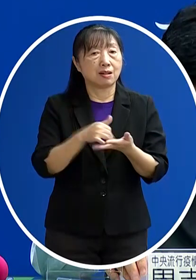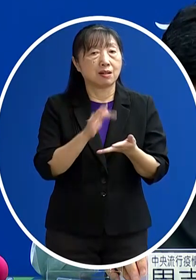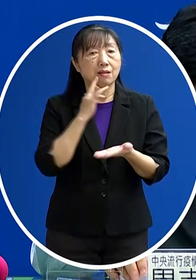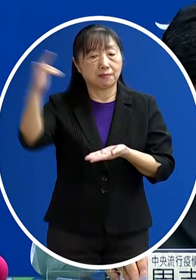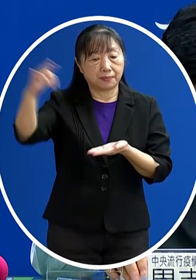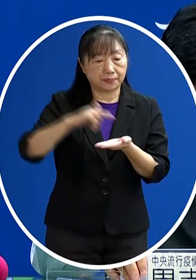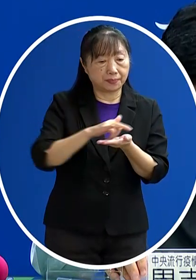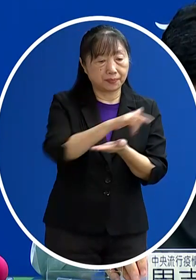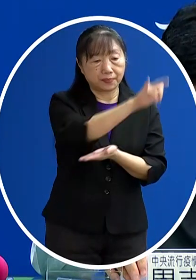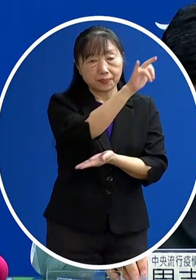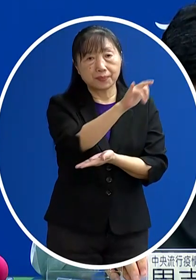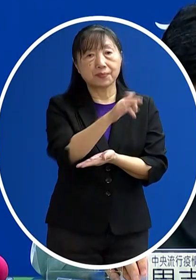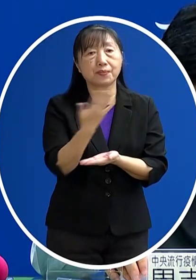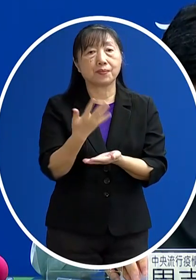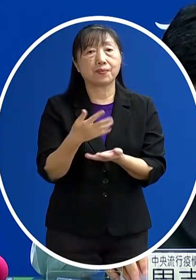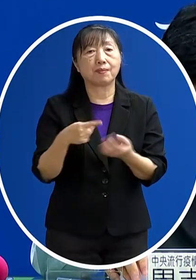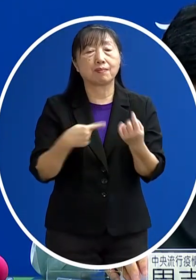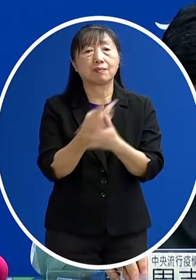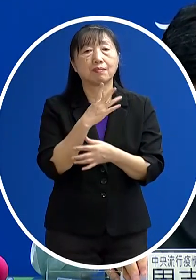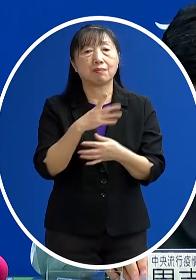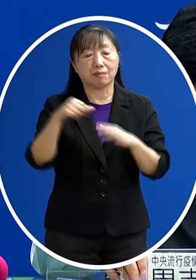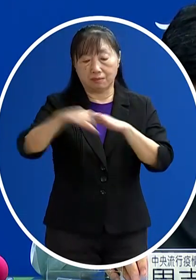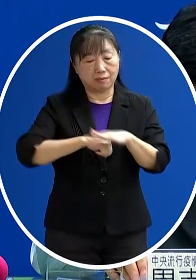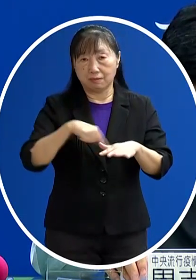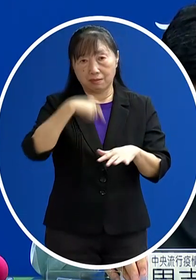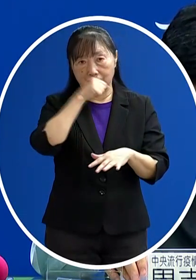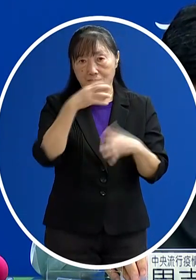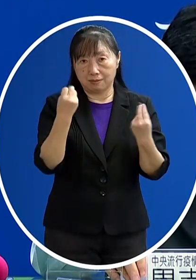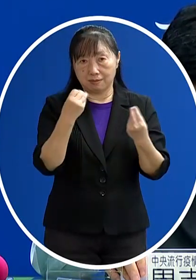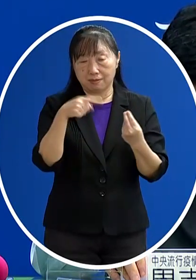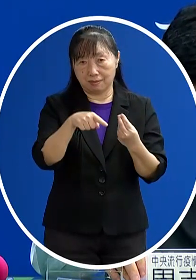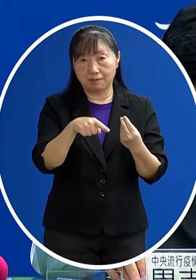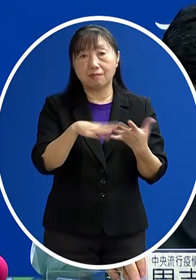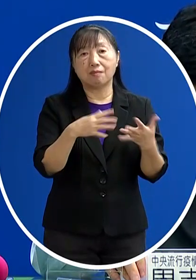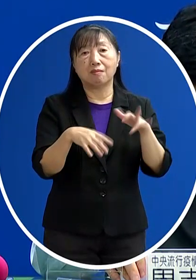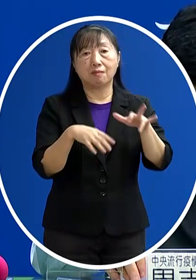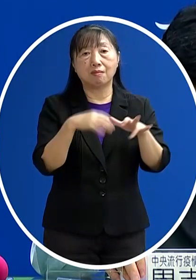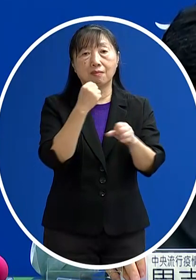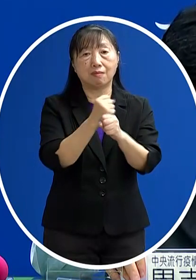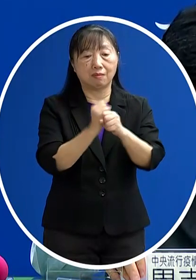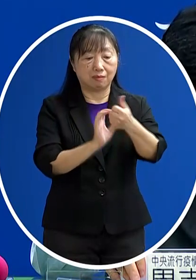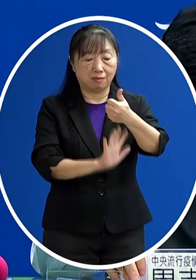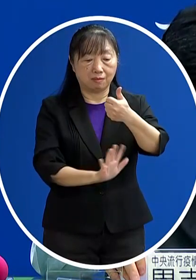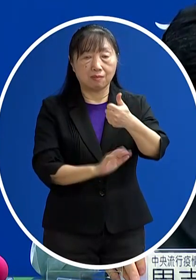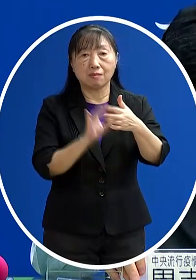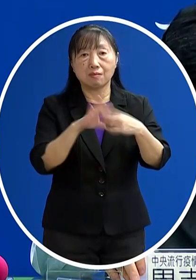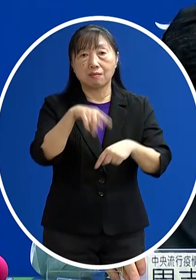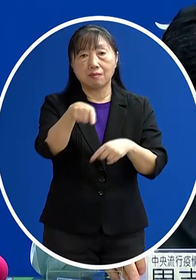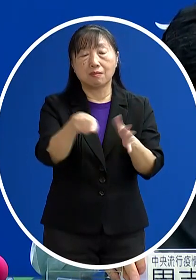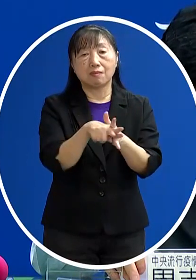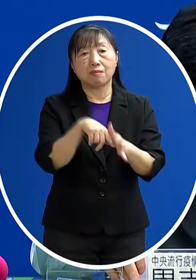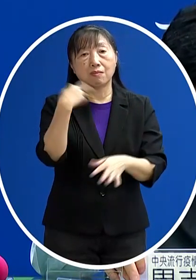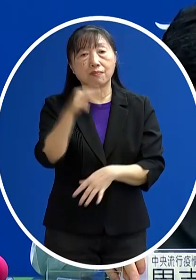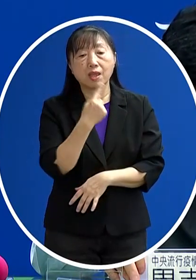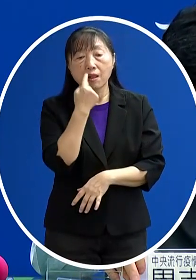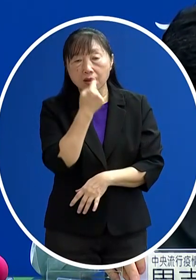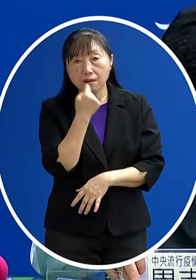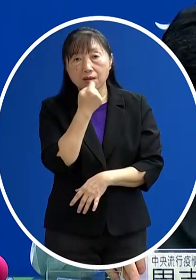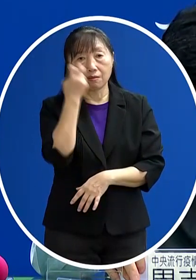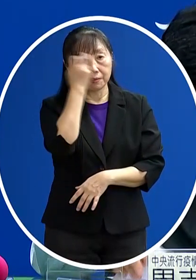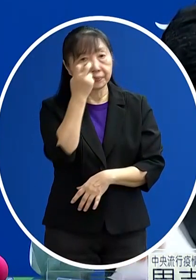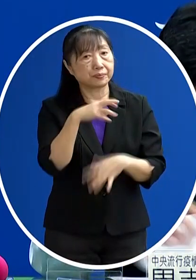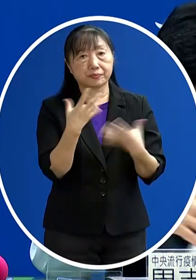境不入境的這樣的一個機組員或乘客所以這些是我們當然不會在機場這邊用唾液篩檢 先去攔